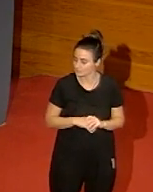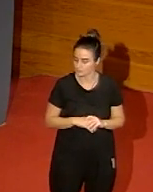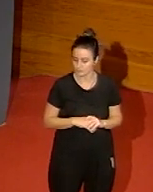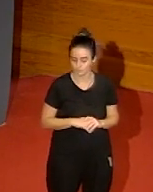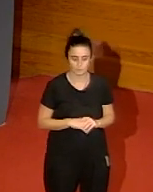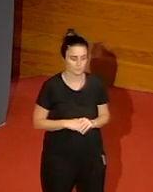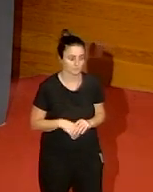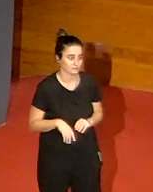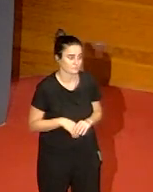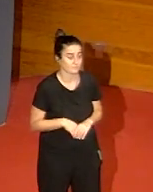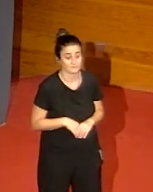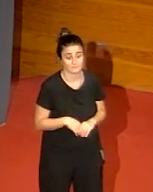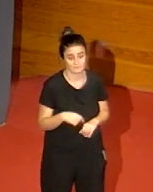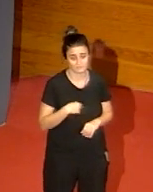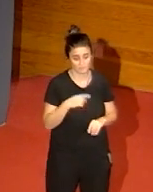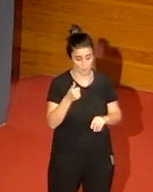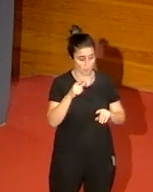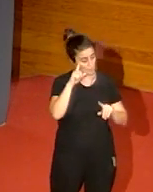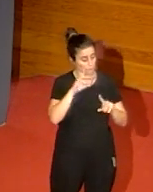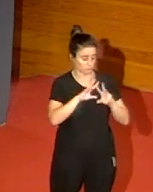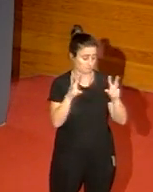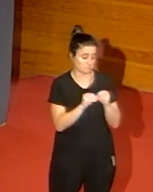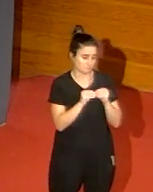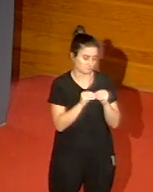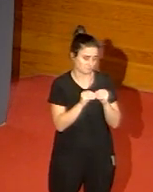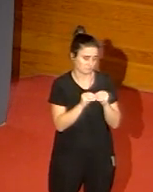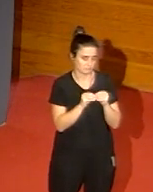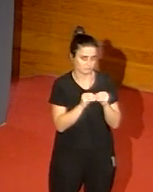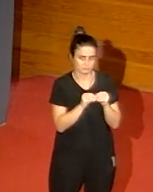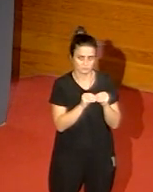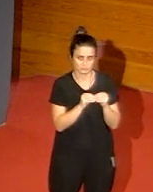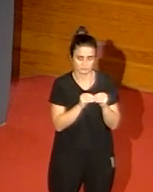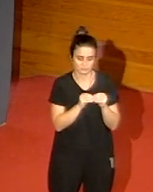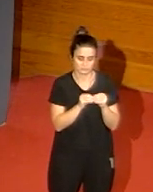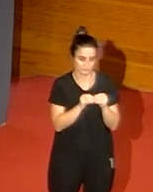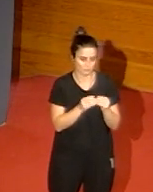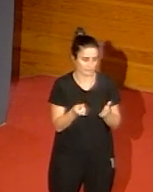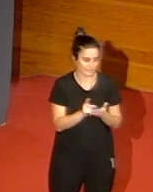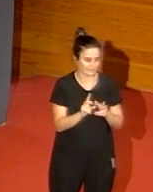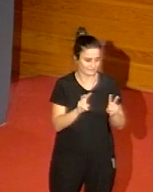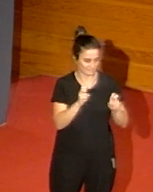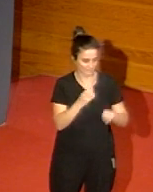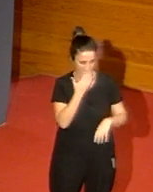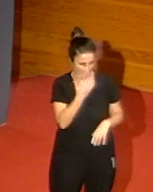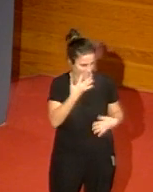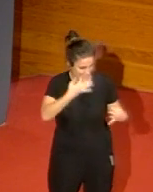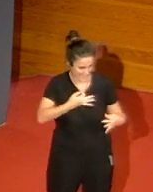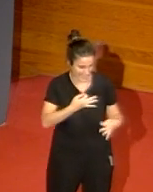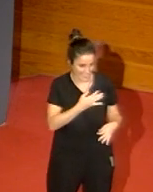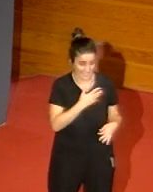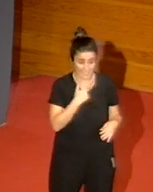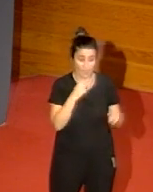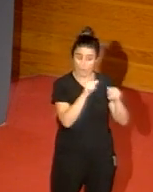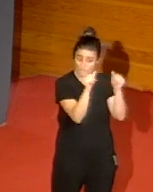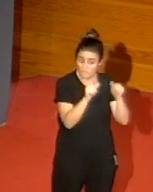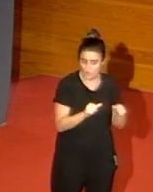Ondorio bezala, bueno, zer esan nahi dizuet, ba, berez eritzuliko naiz, sinezgarritasunaren kontura, ez? Formato ez haratago,